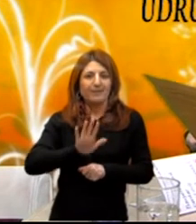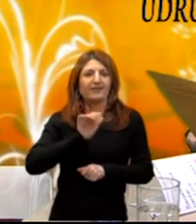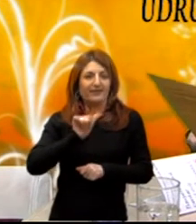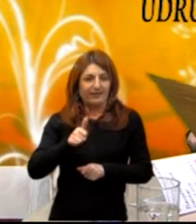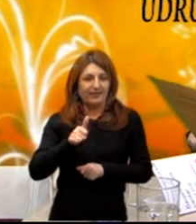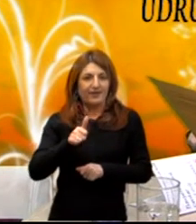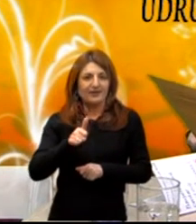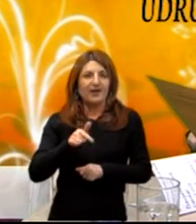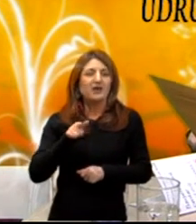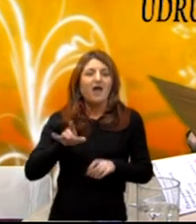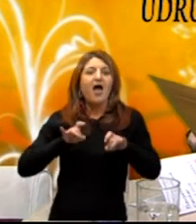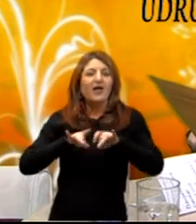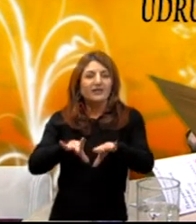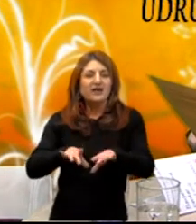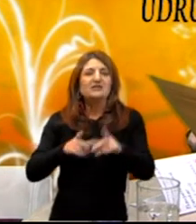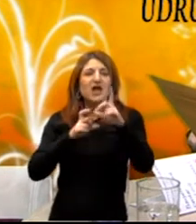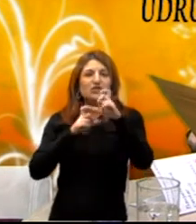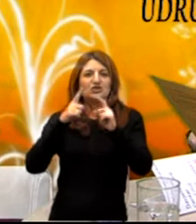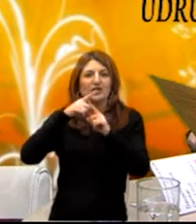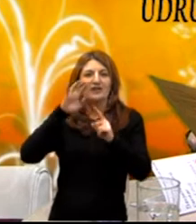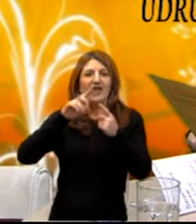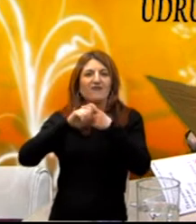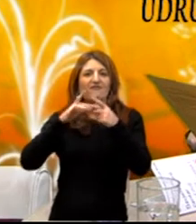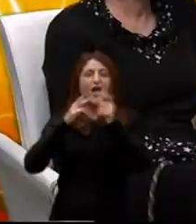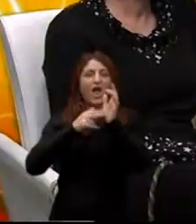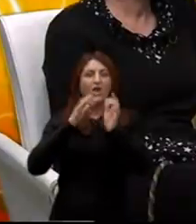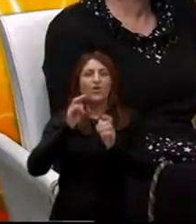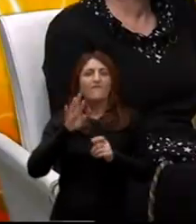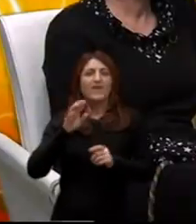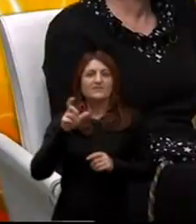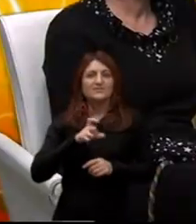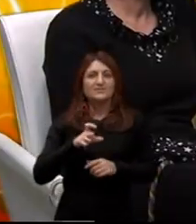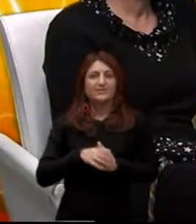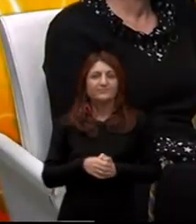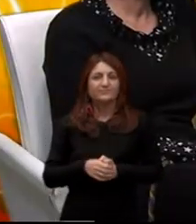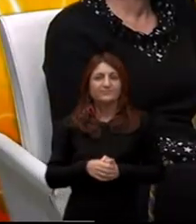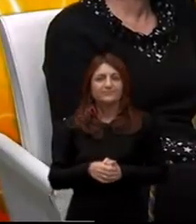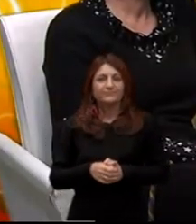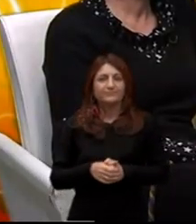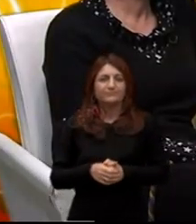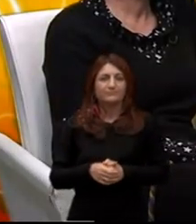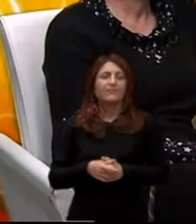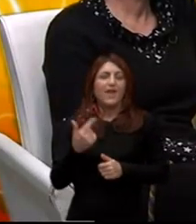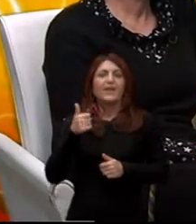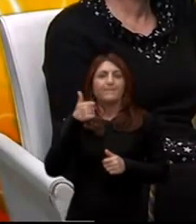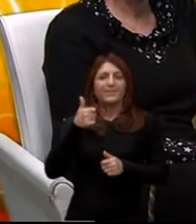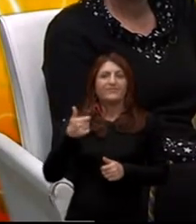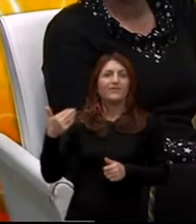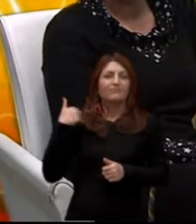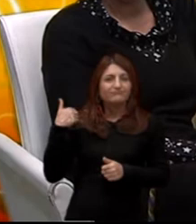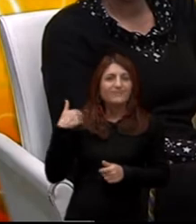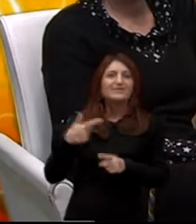232394451. Adresa? Štefanovec 34. Ali da se najprije najave, jel tako? Tako je, jer smo uvijek u potrazi